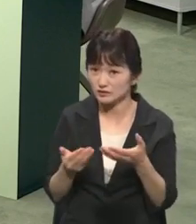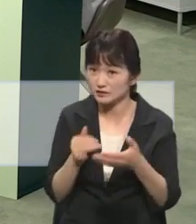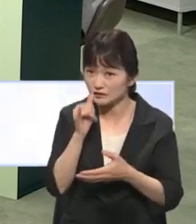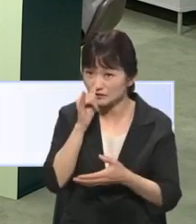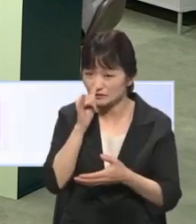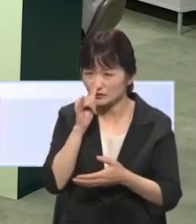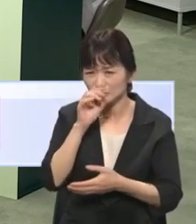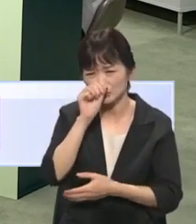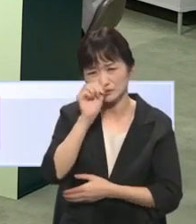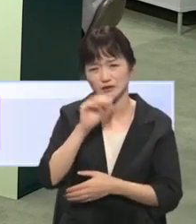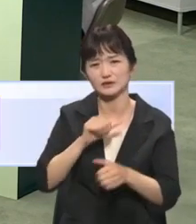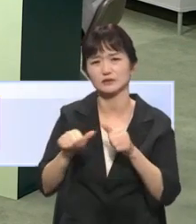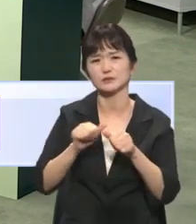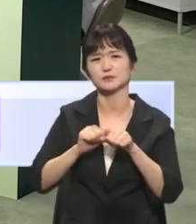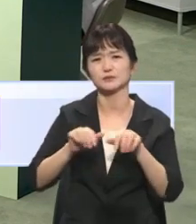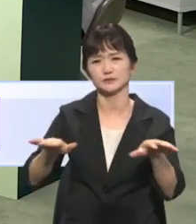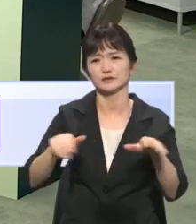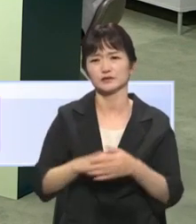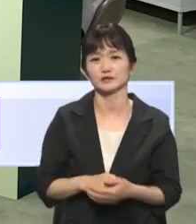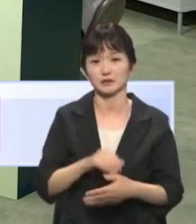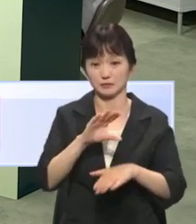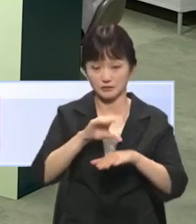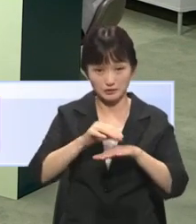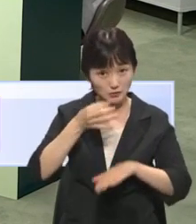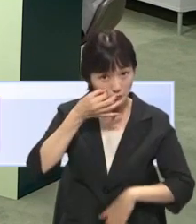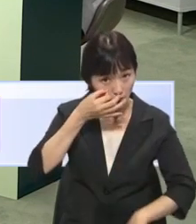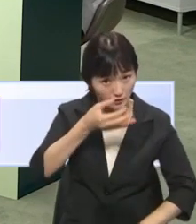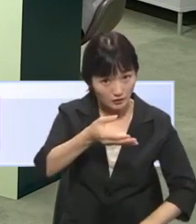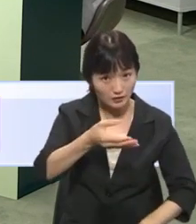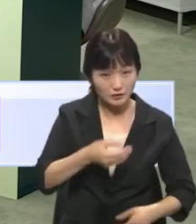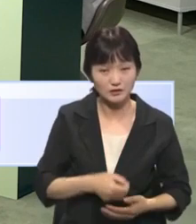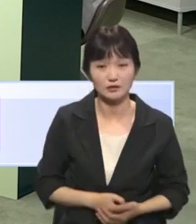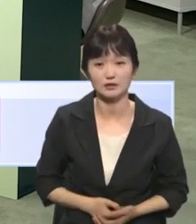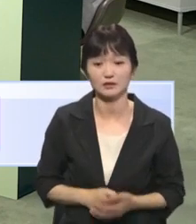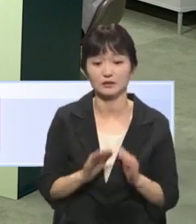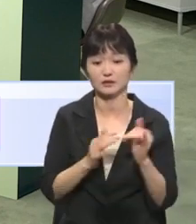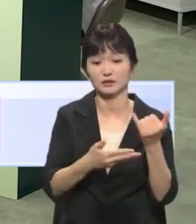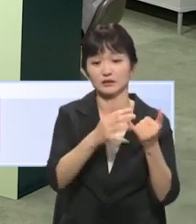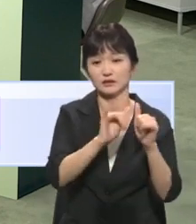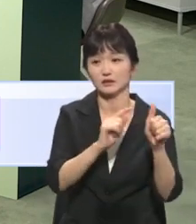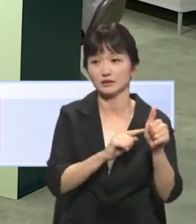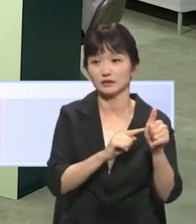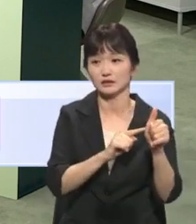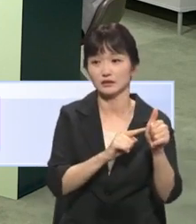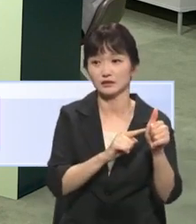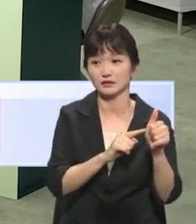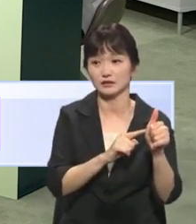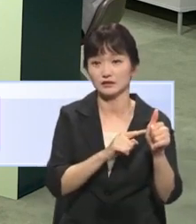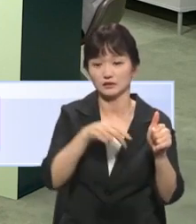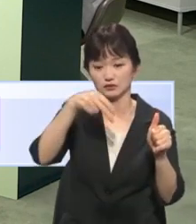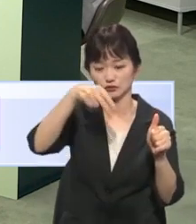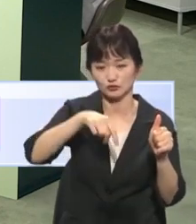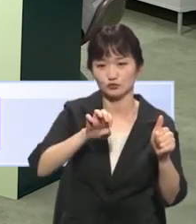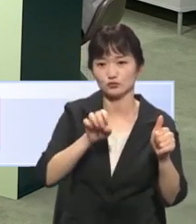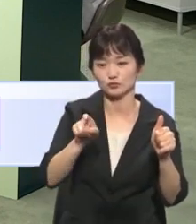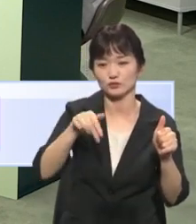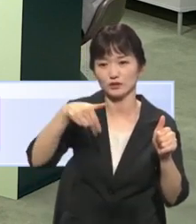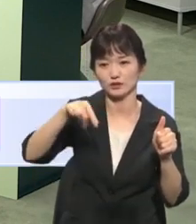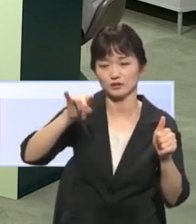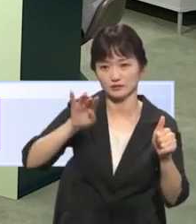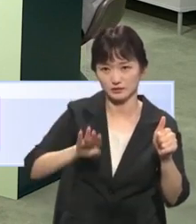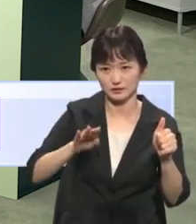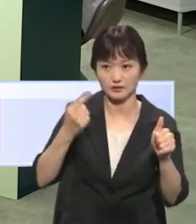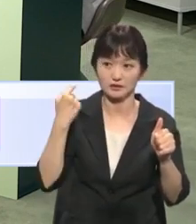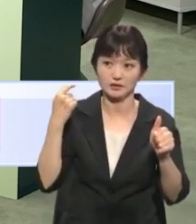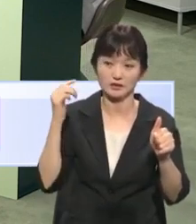도니까 그렇죠. 저런 거 방송하면서 심지어 이 유튜버가 그 뭐 슈퍼챗 같은 거죠. 후원금도 챙겼다고 하는데